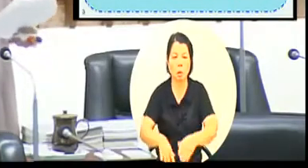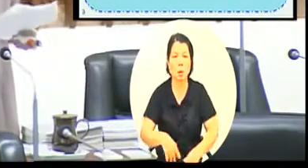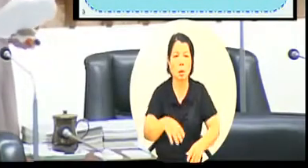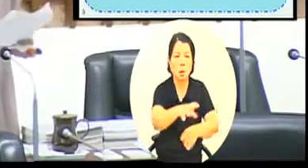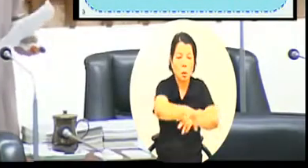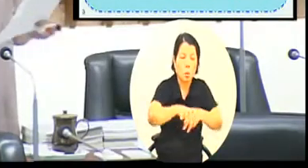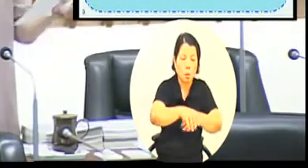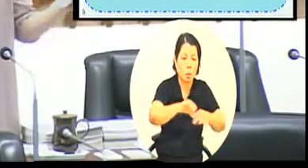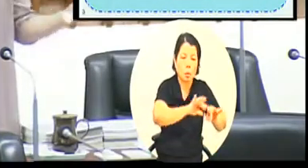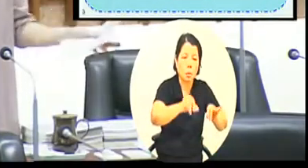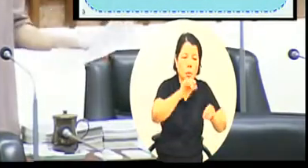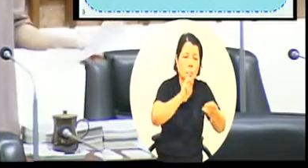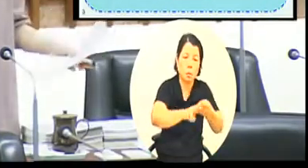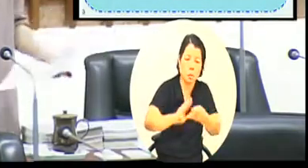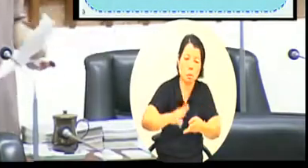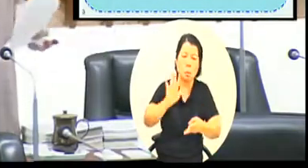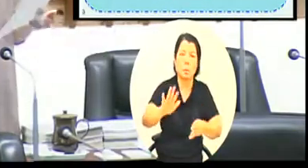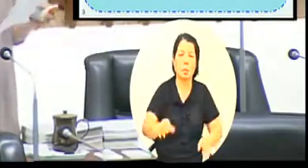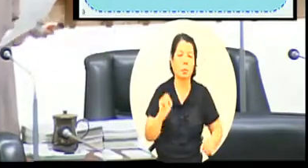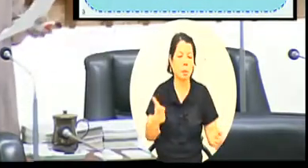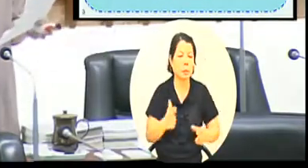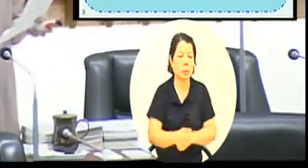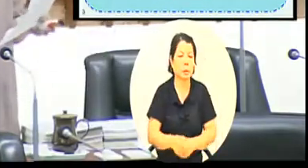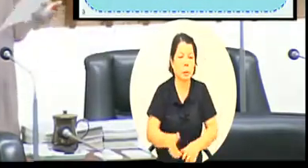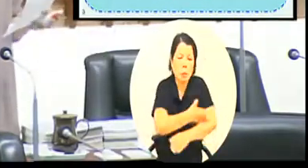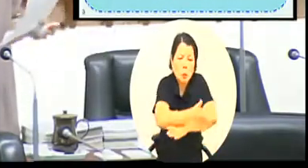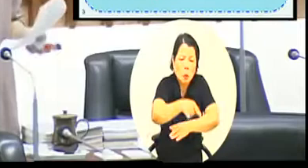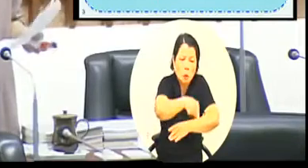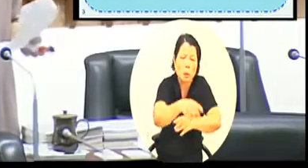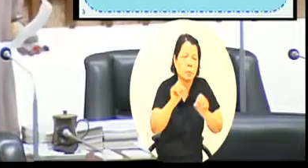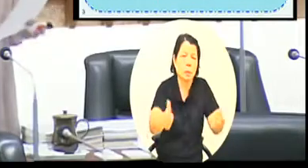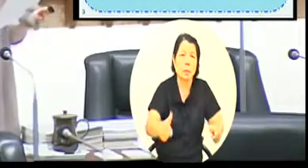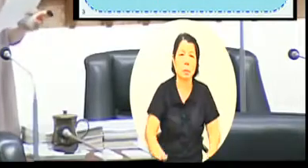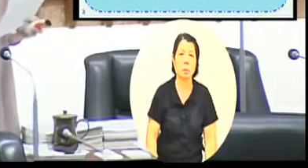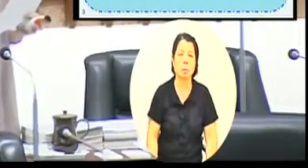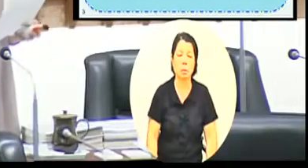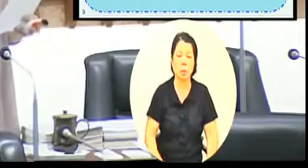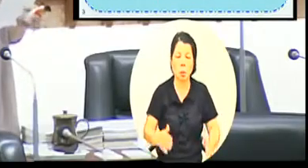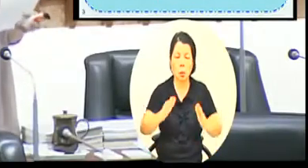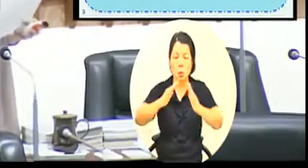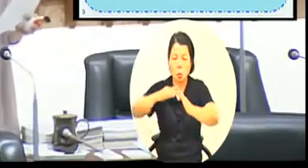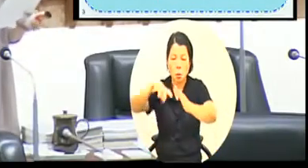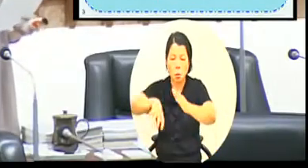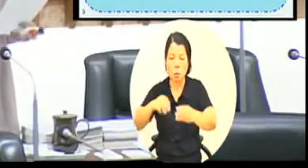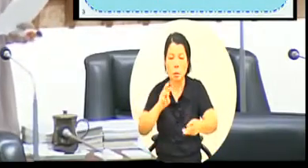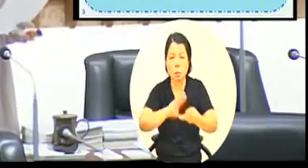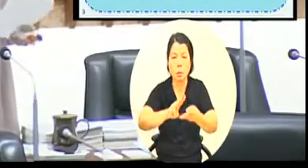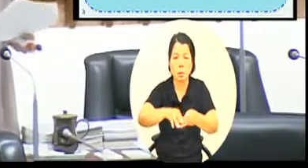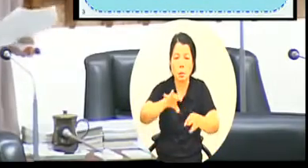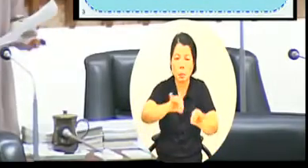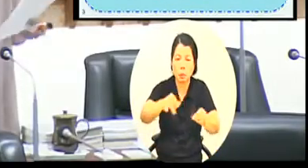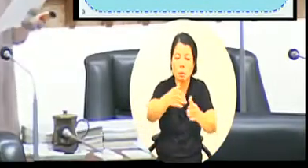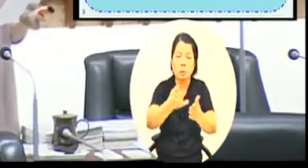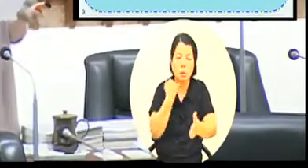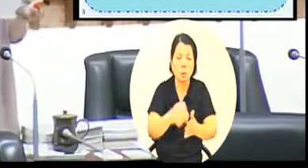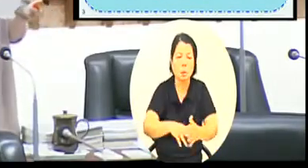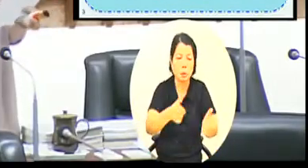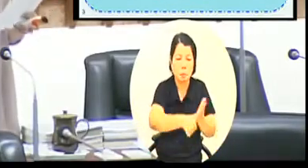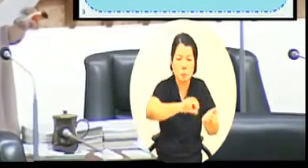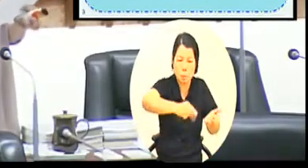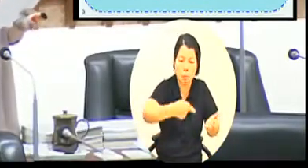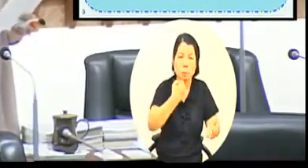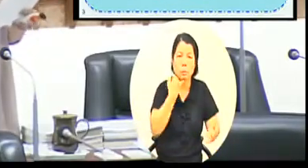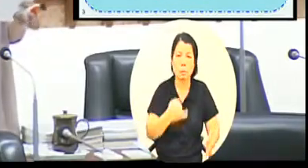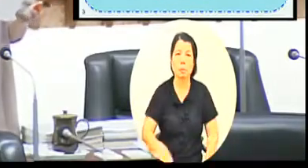这个部分，而不是在乡下。那在都市里面还有农地，所以它就有办法去变更来做这些事情。那